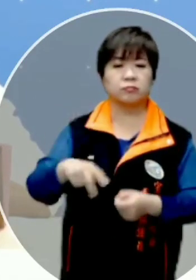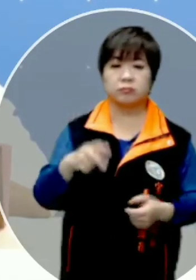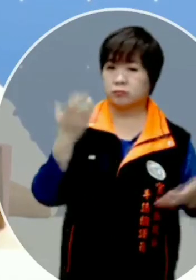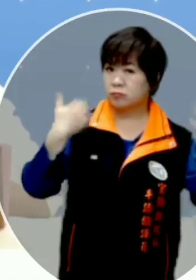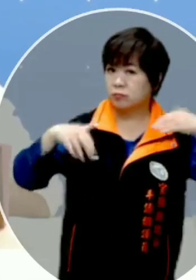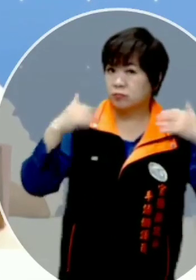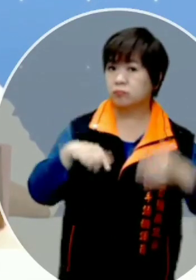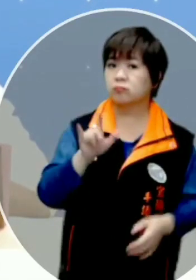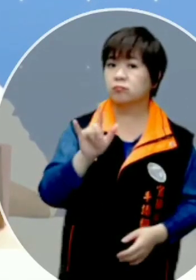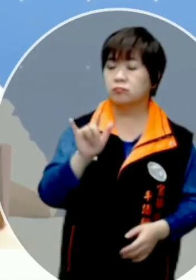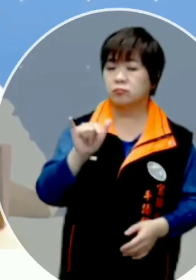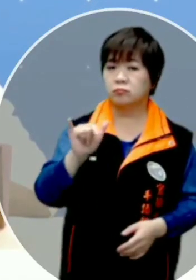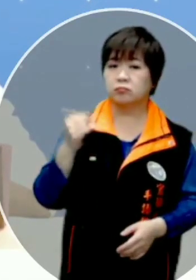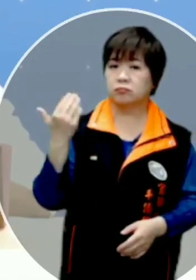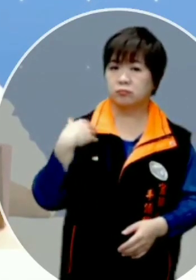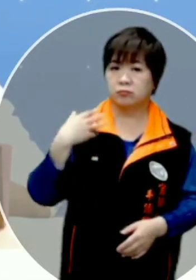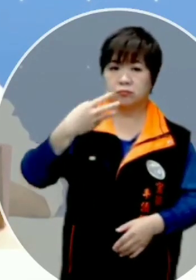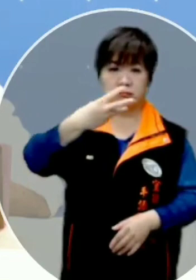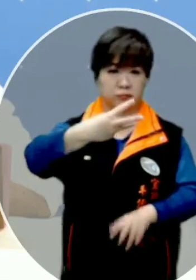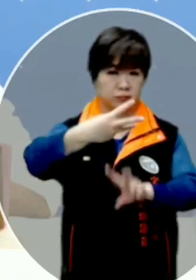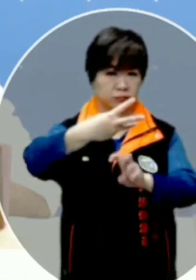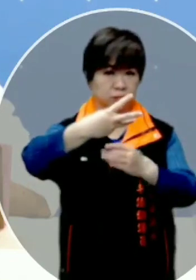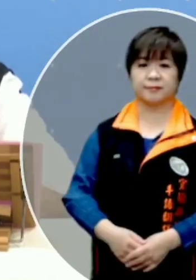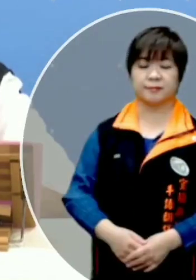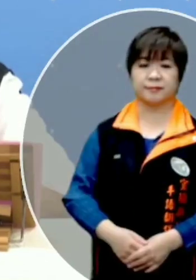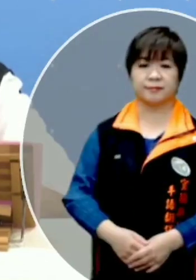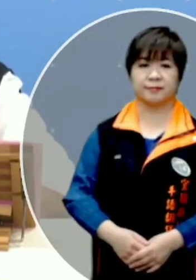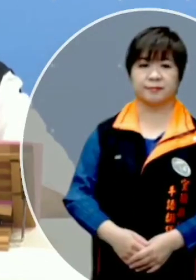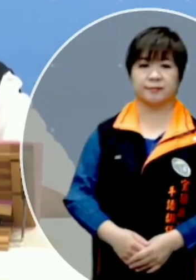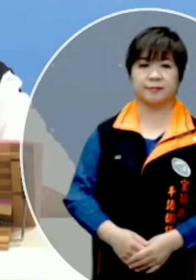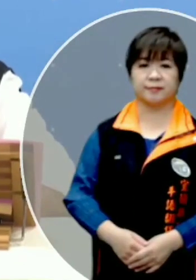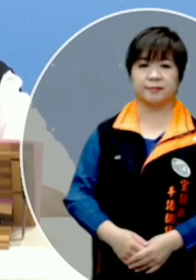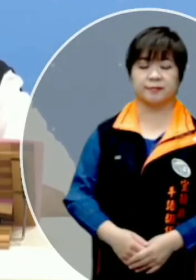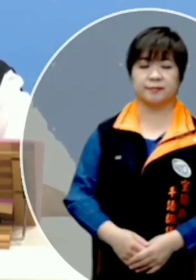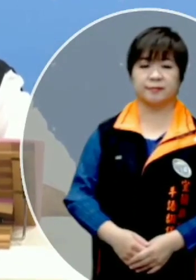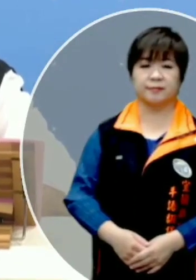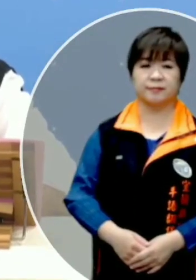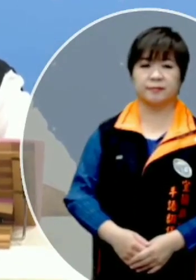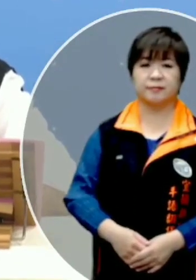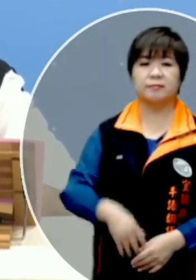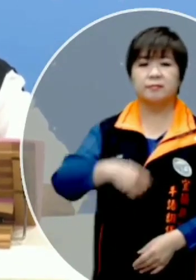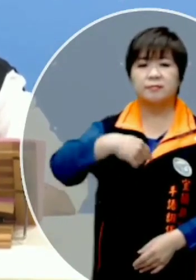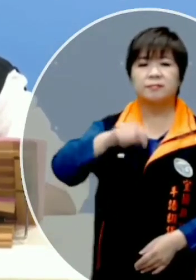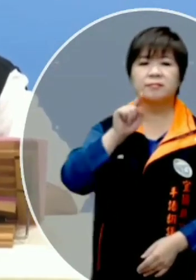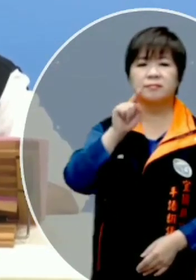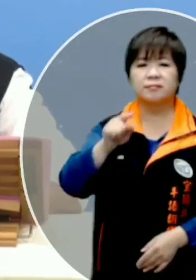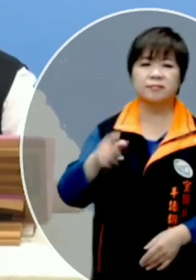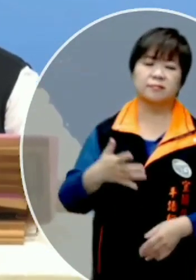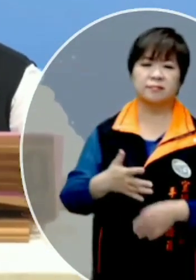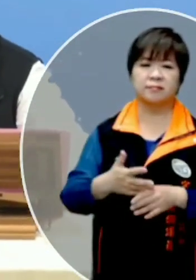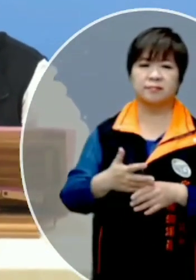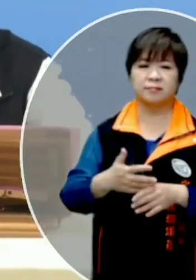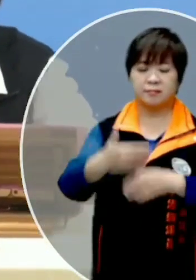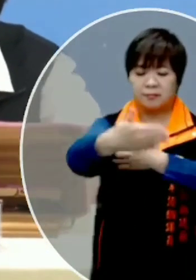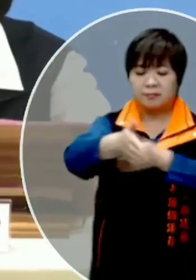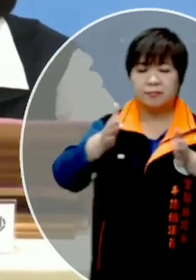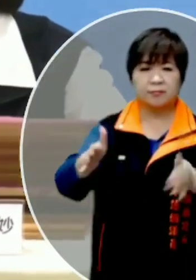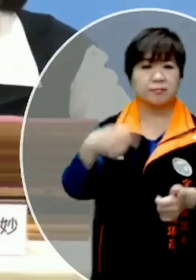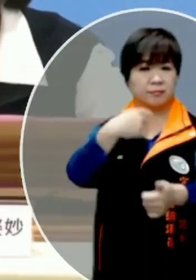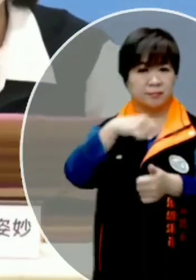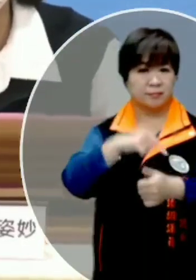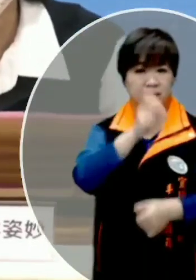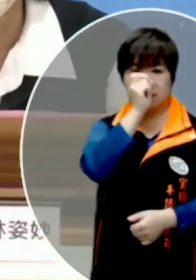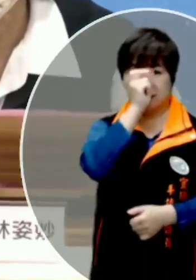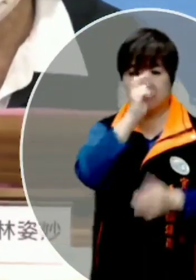曾在3月29号下午到新民比翼的想象空间授课，地址是宜